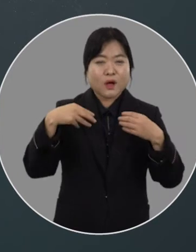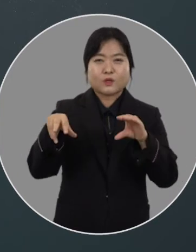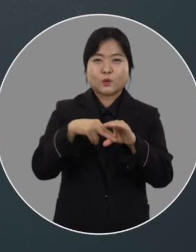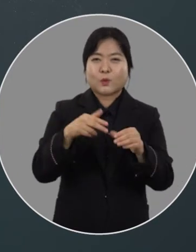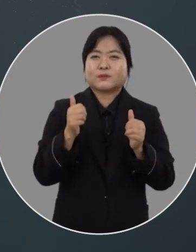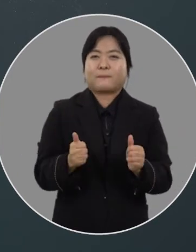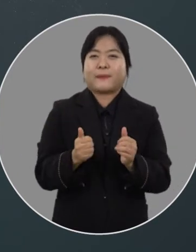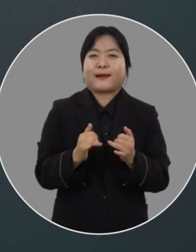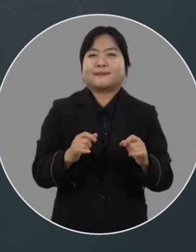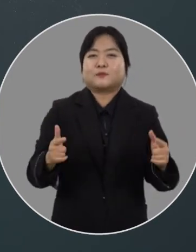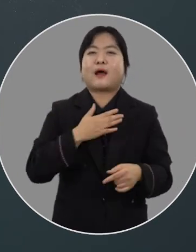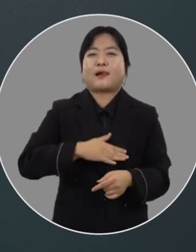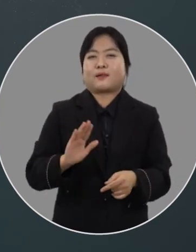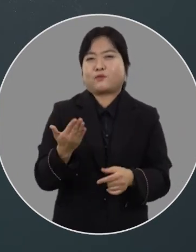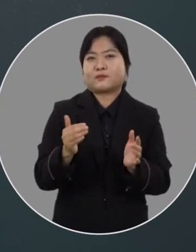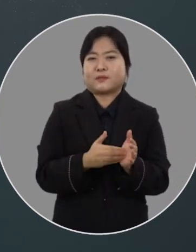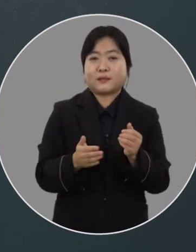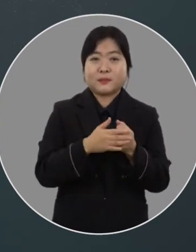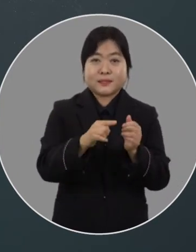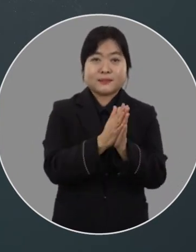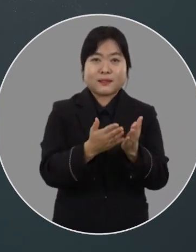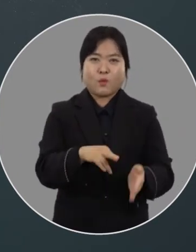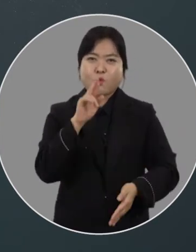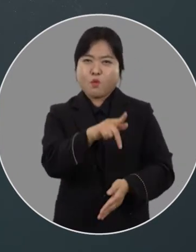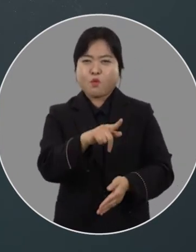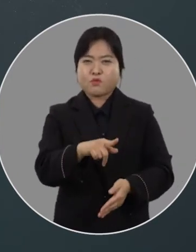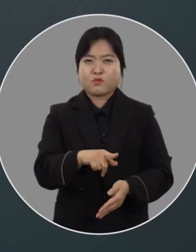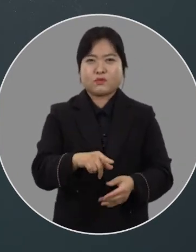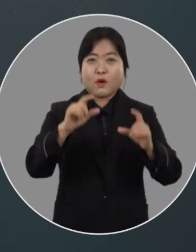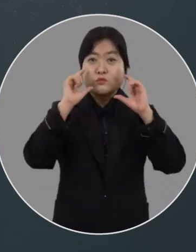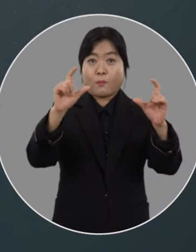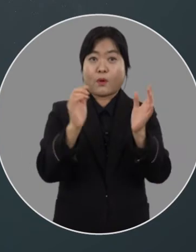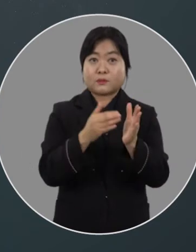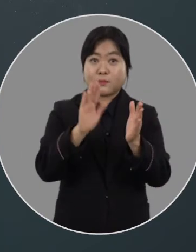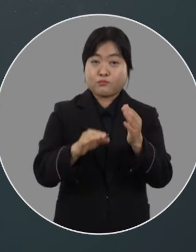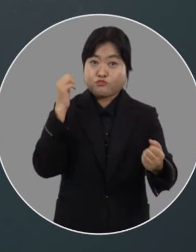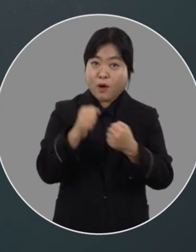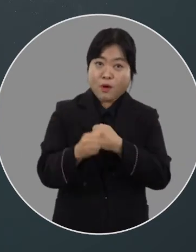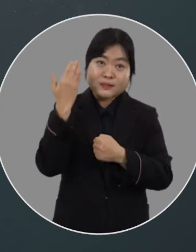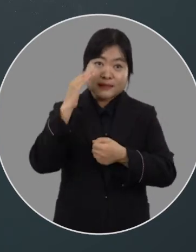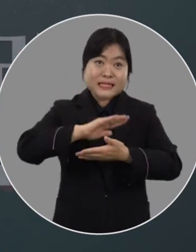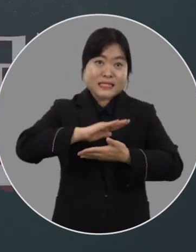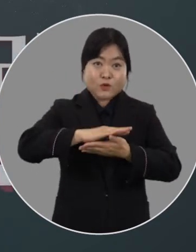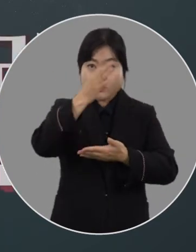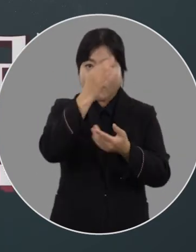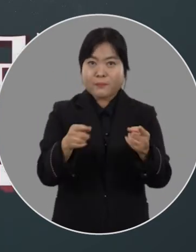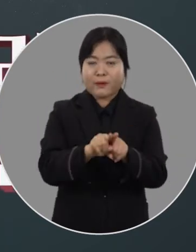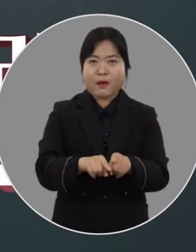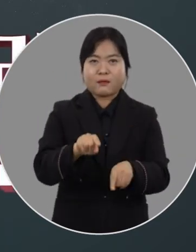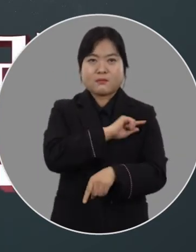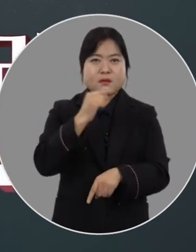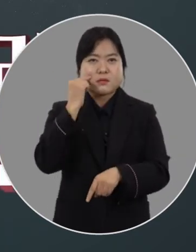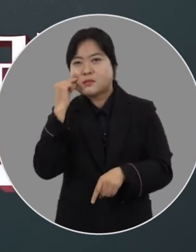종교 재판가들도 알았습니다. 그래서 이 책은 오류라고 선포했음에도 불구하고 근대의 인쇄술과 함께